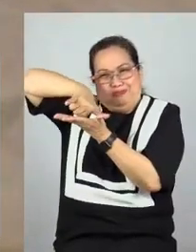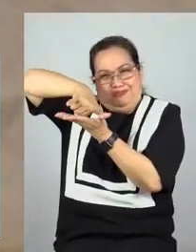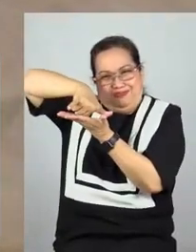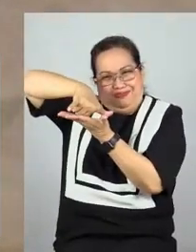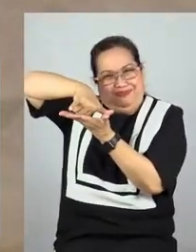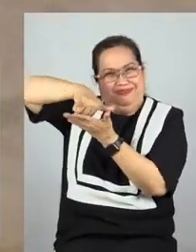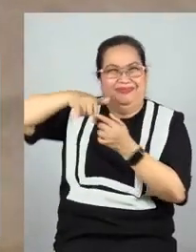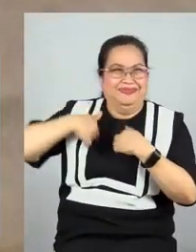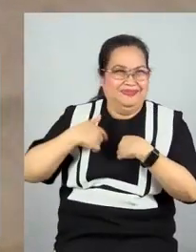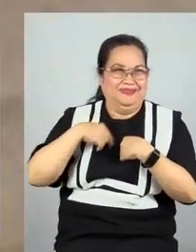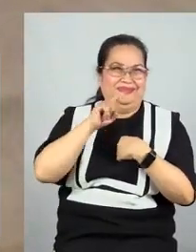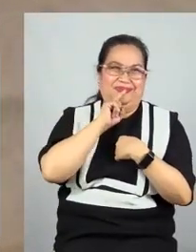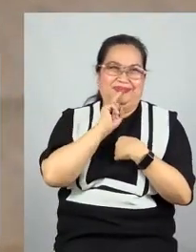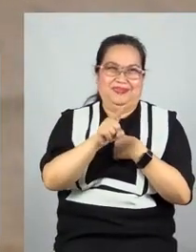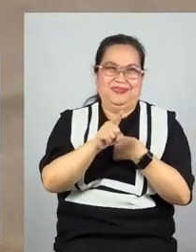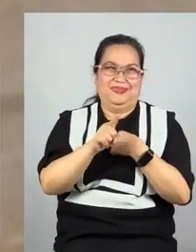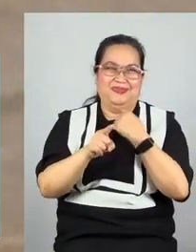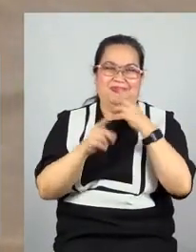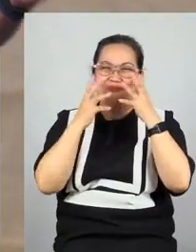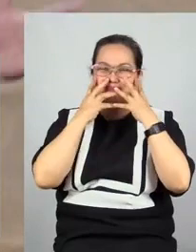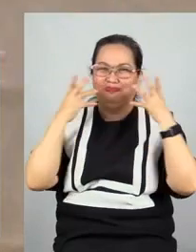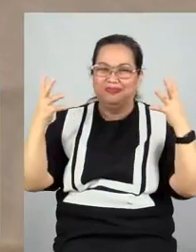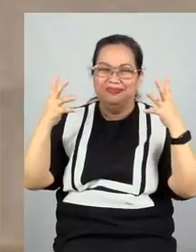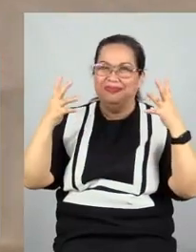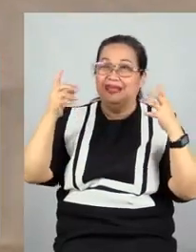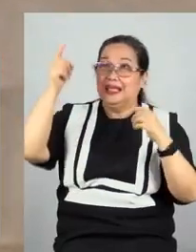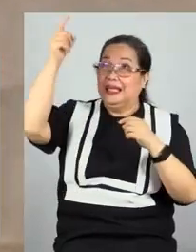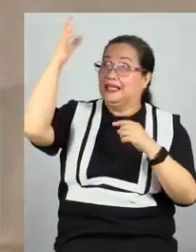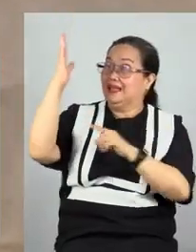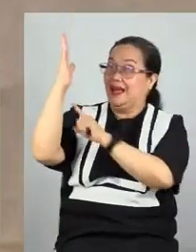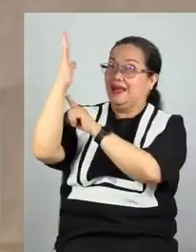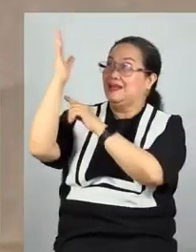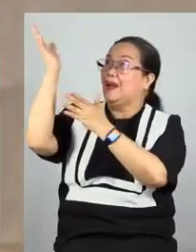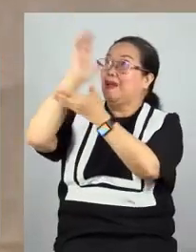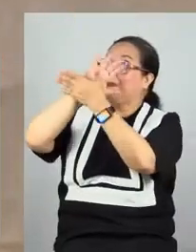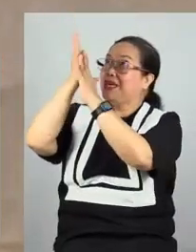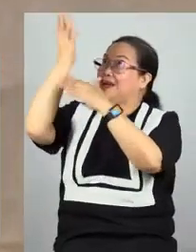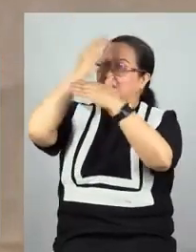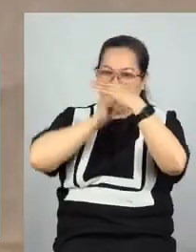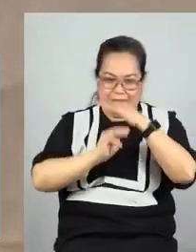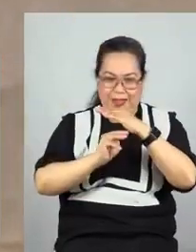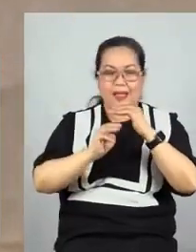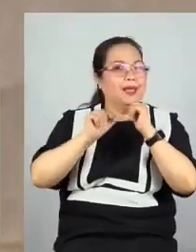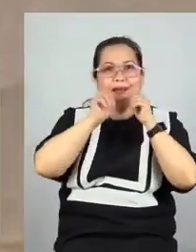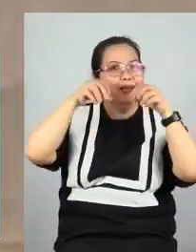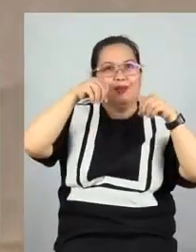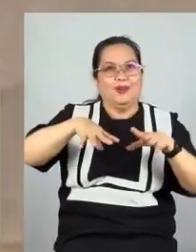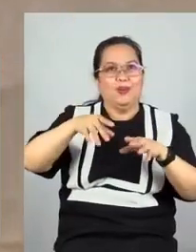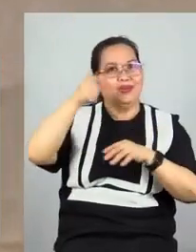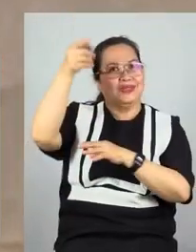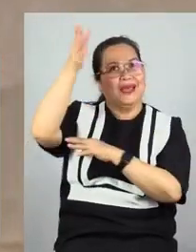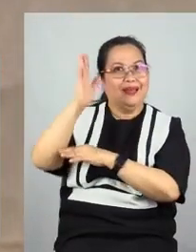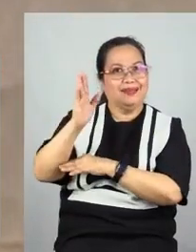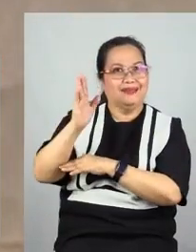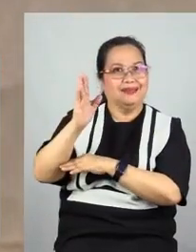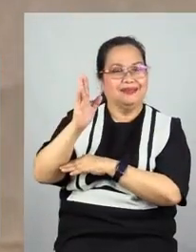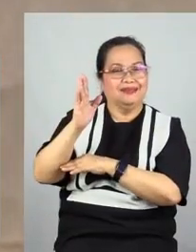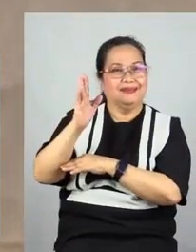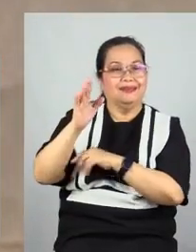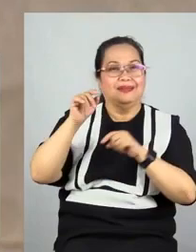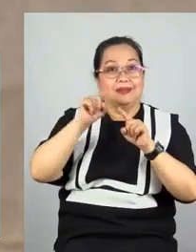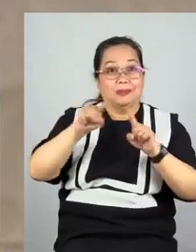Siya po ay Diyos. Hindi po nawawala ang kanyang pagka-Diyos. So ano nawala?